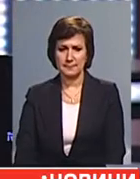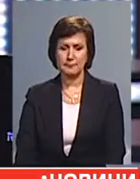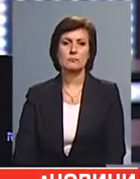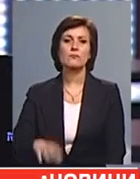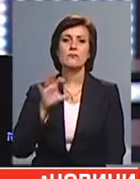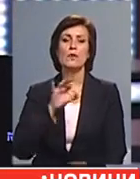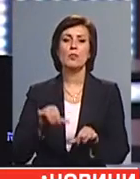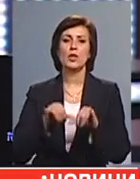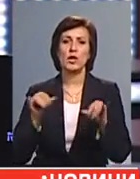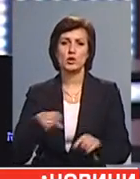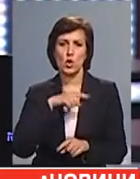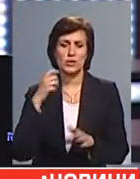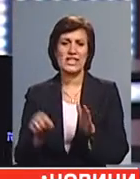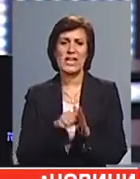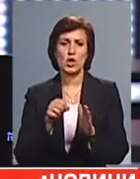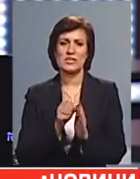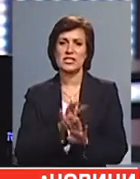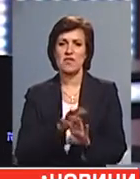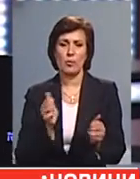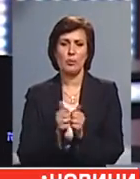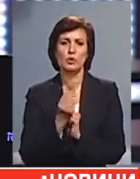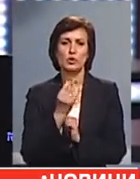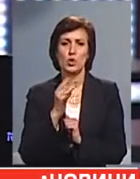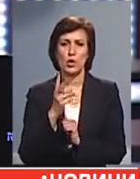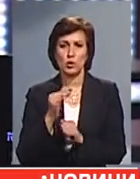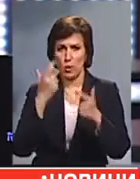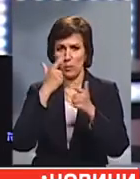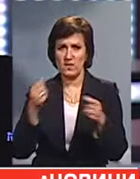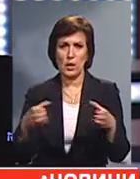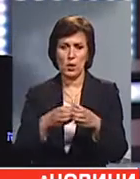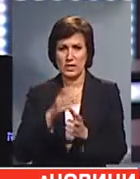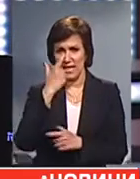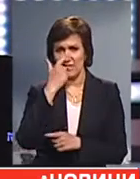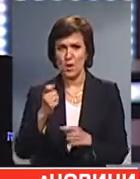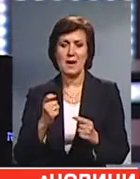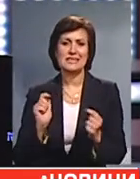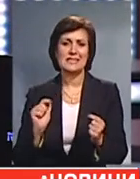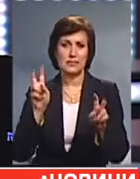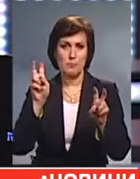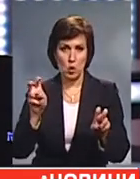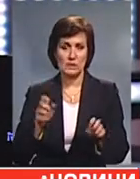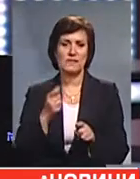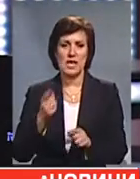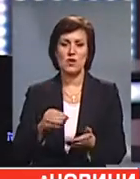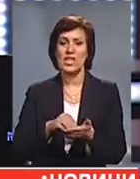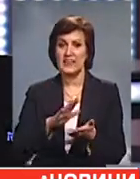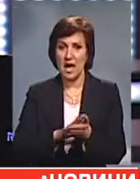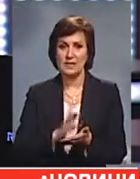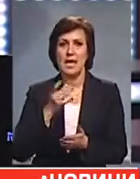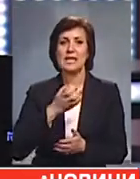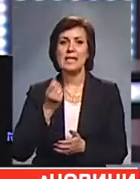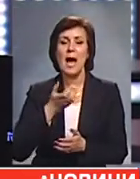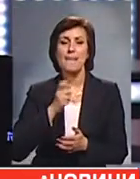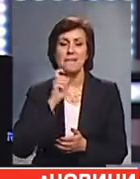Про нарощування російсько-терористичних військ поблизу Широкиного повідомляє група «Інформаційний спротив». За її оперативними даними, на північ